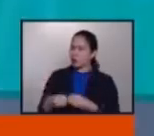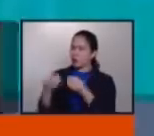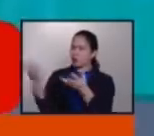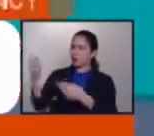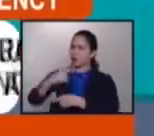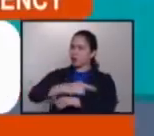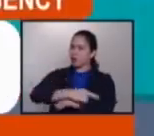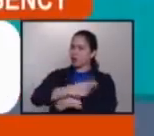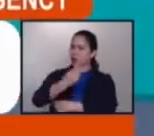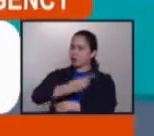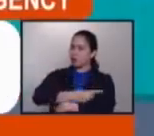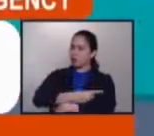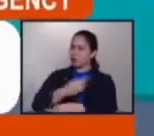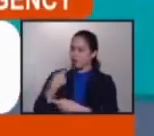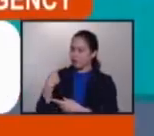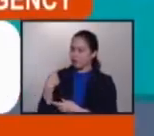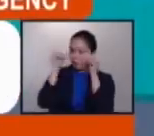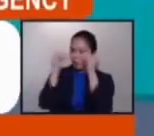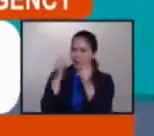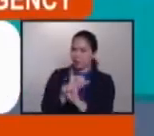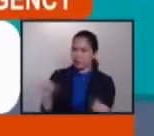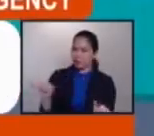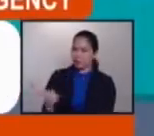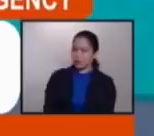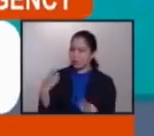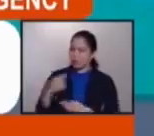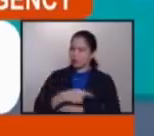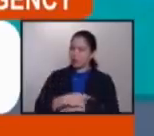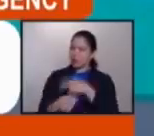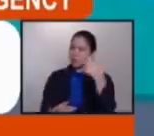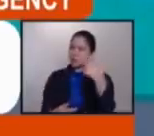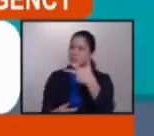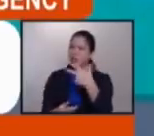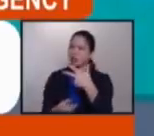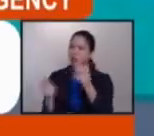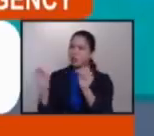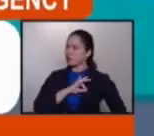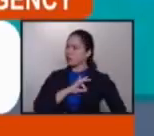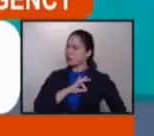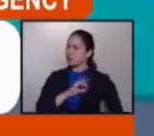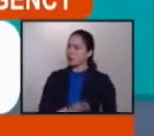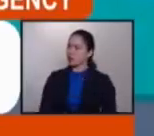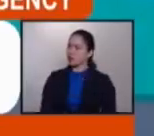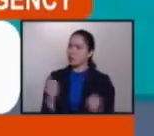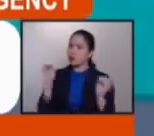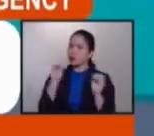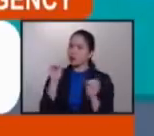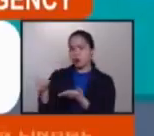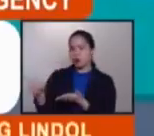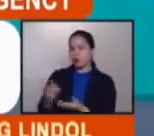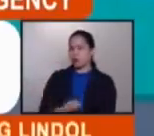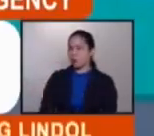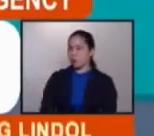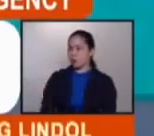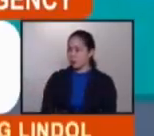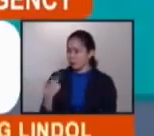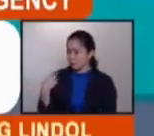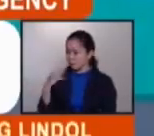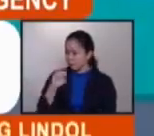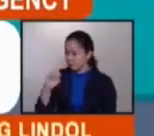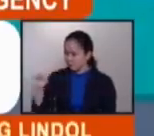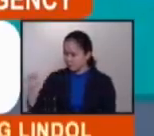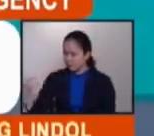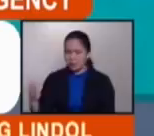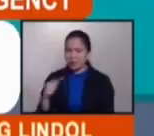off. Buti pa yung kalabob, binibigyan ng day off ng farmer. Number three, wala po silang benefits. Wala pong 13-month pay. May SSS nga, pero